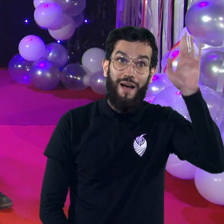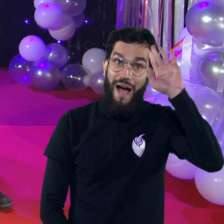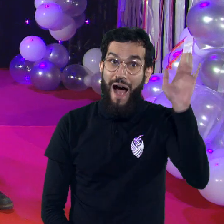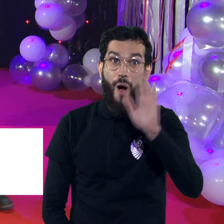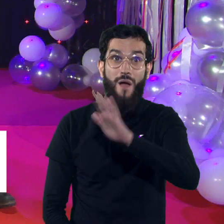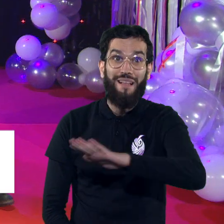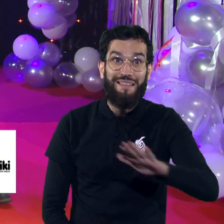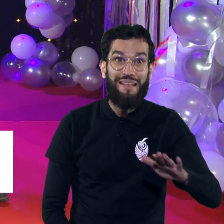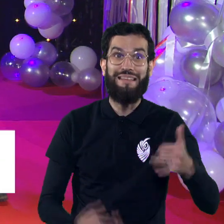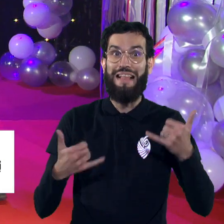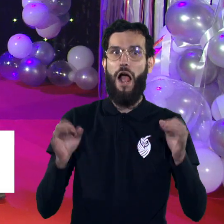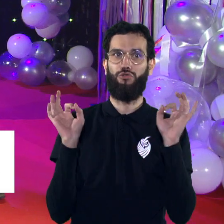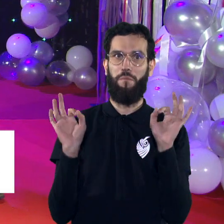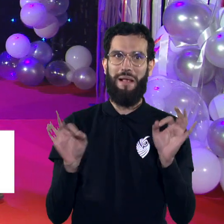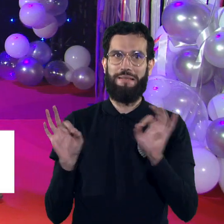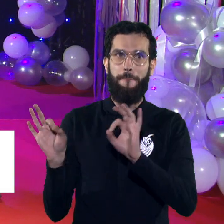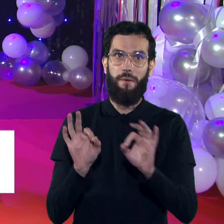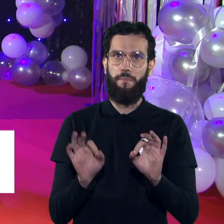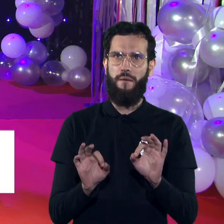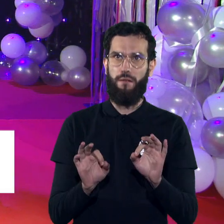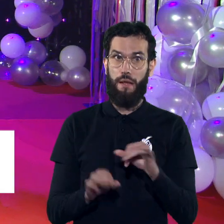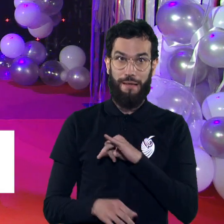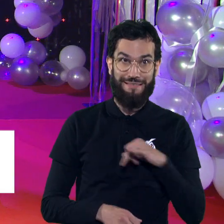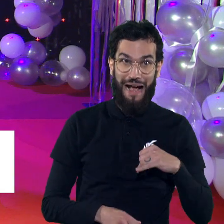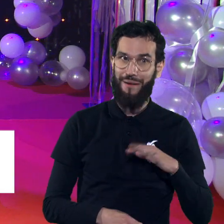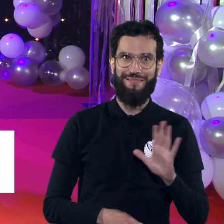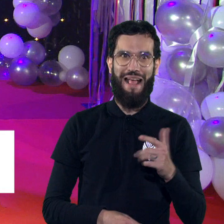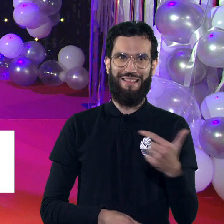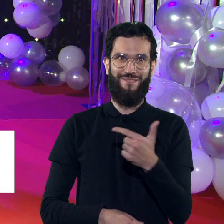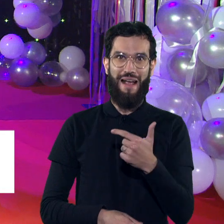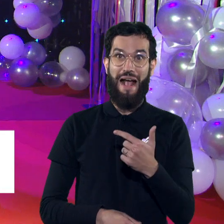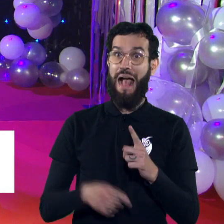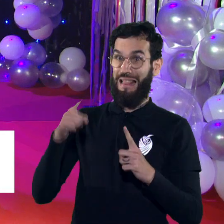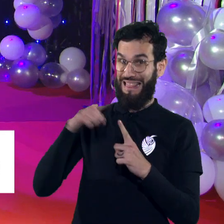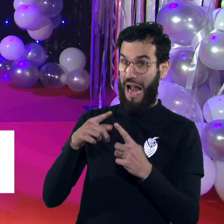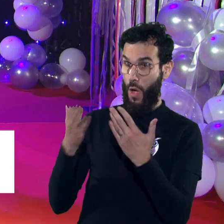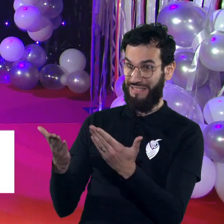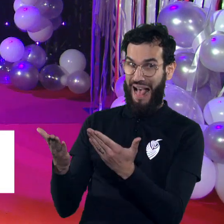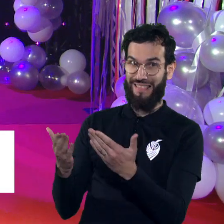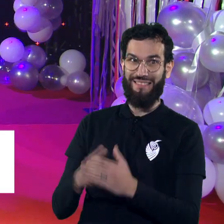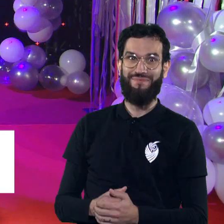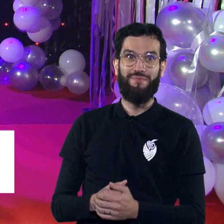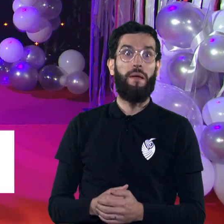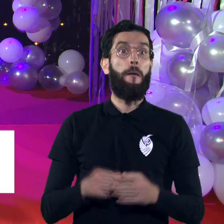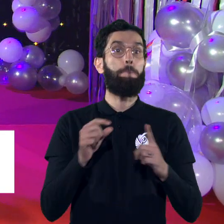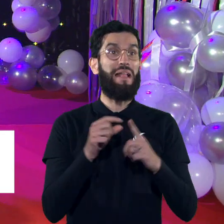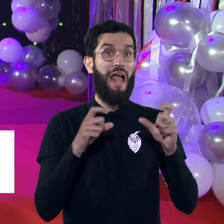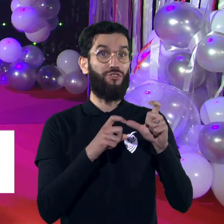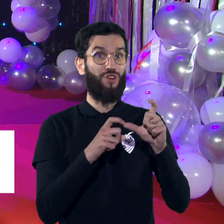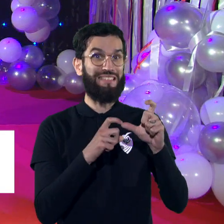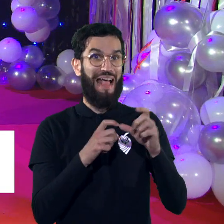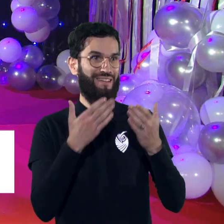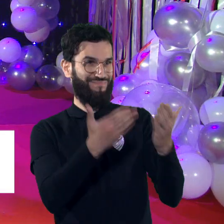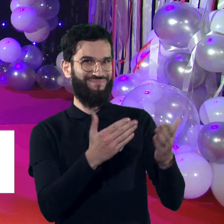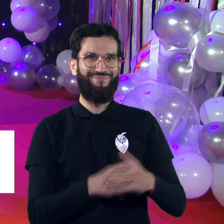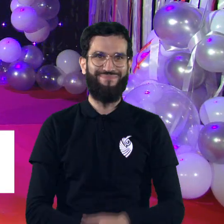Čaute, decka, takže dnes sme tu špeciálne pripravení dvaja kúzelníci, a to kúzelník Talostan. Ahojte. A Peter Šesták.